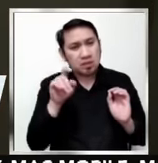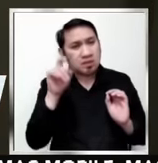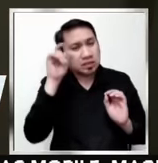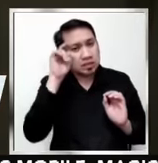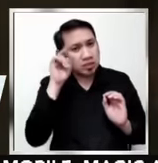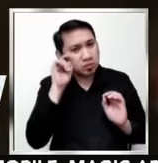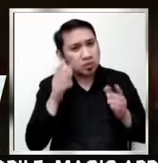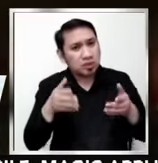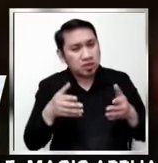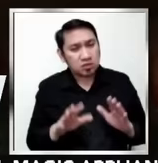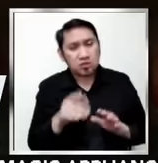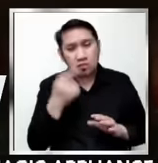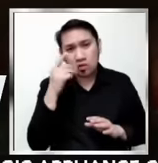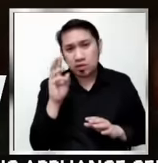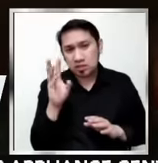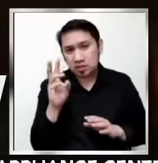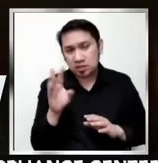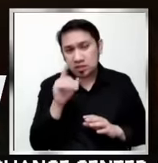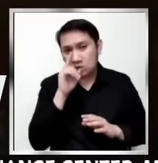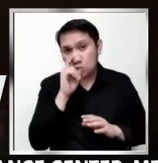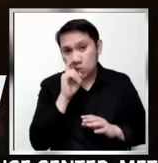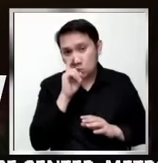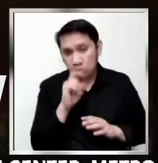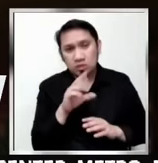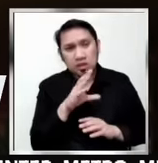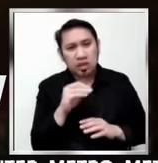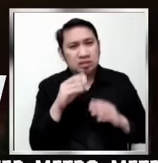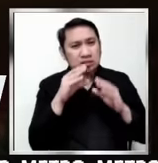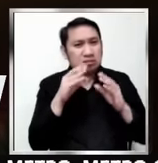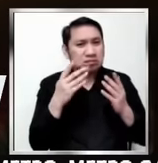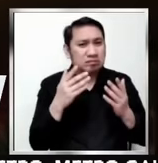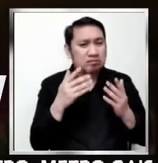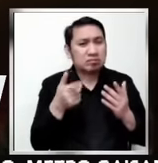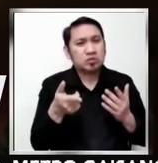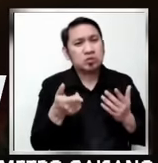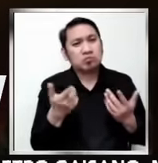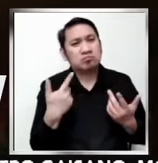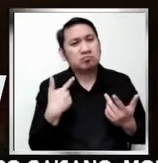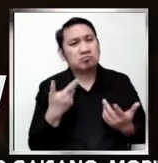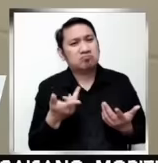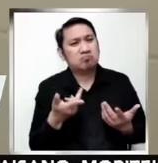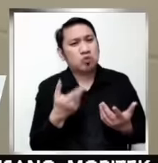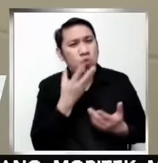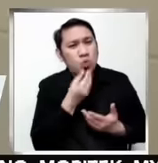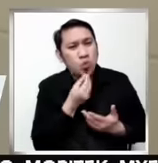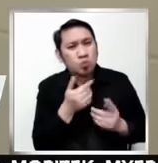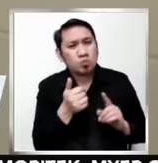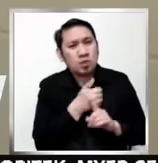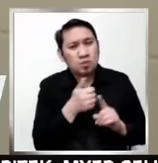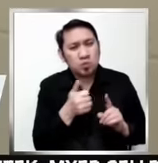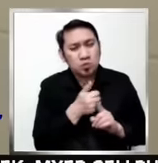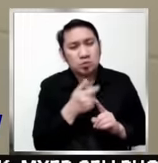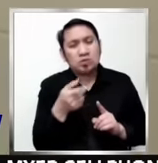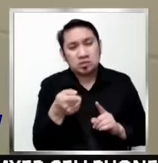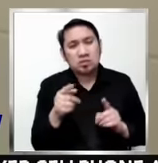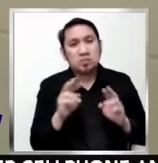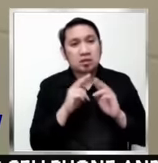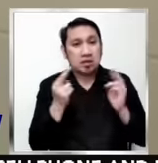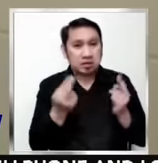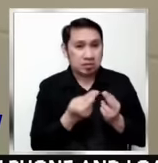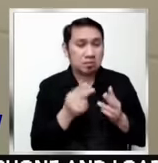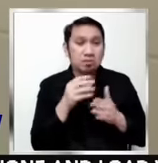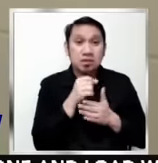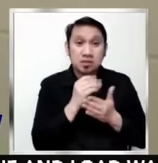16 na taong gulang. Ang malungkot pa, karaniway kaanak mismo ng bata ang nasa likod ng pang-abuso. In some areas where we work